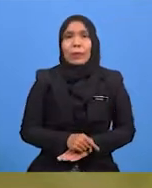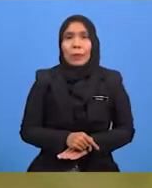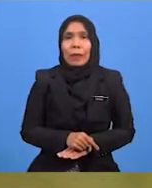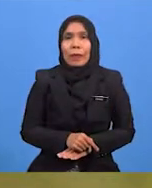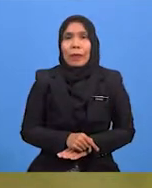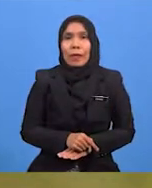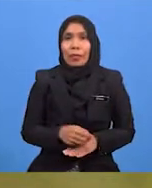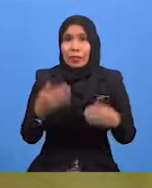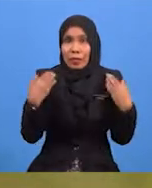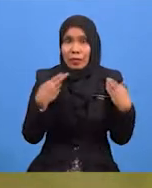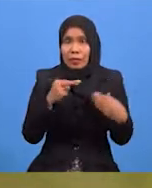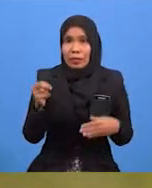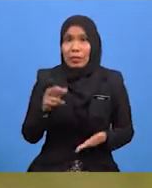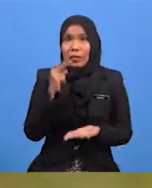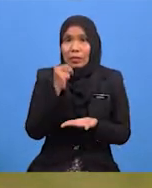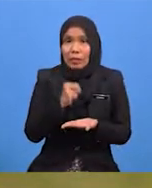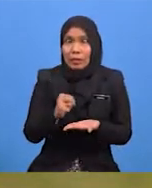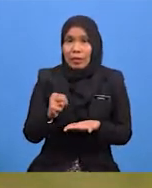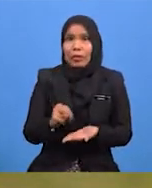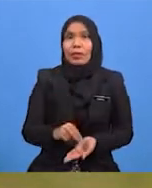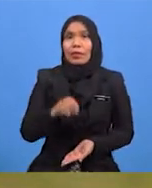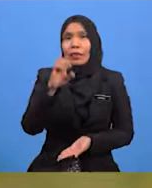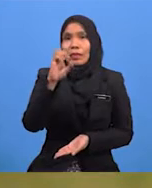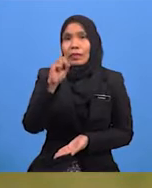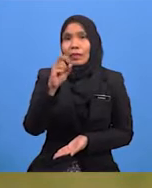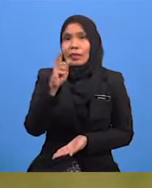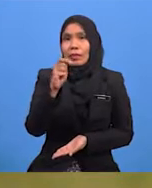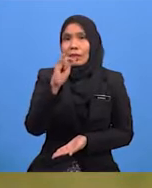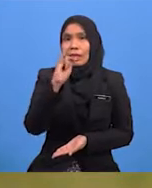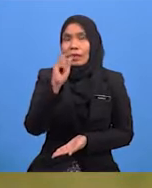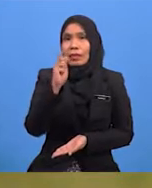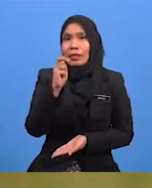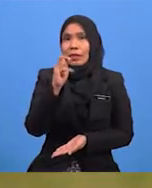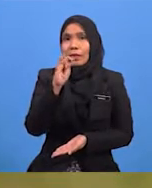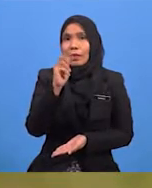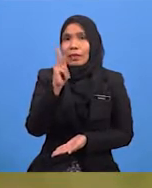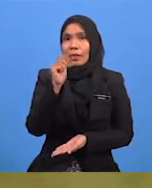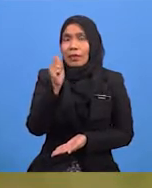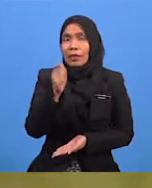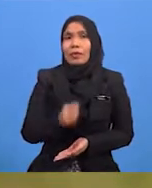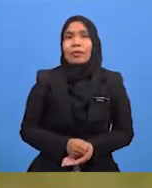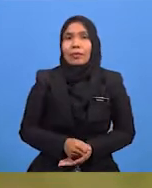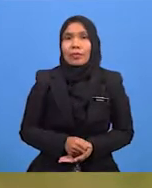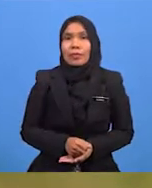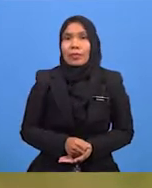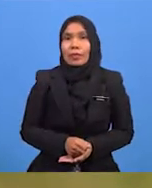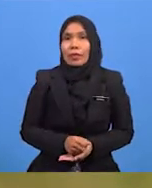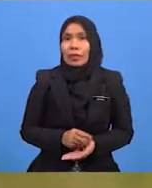untuk mewujudkan nilai estetika atau nilai keindahan dalam bahasa.